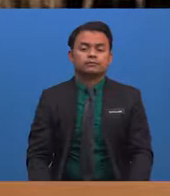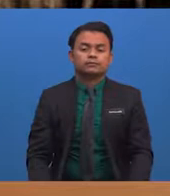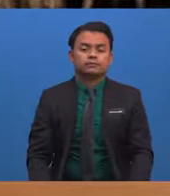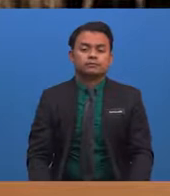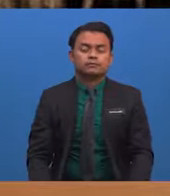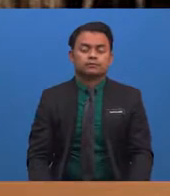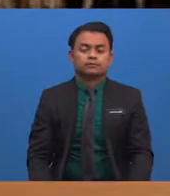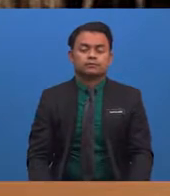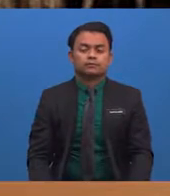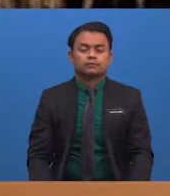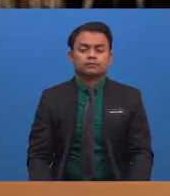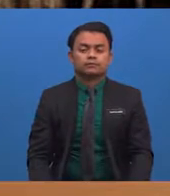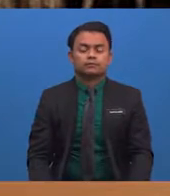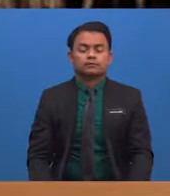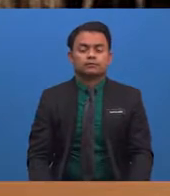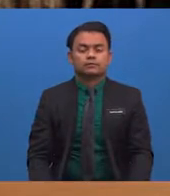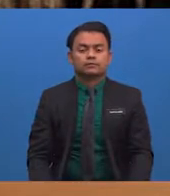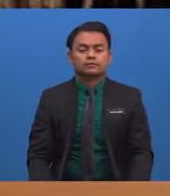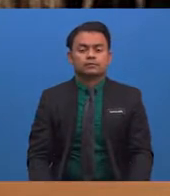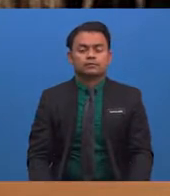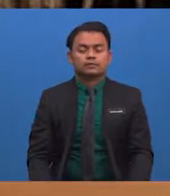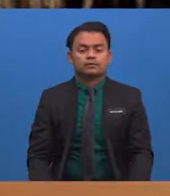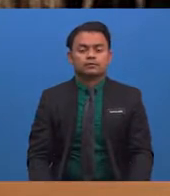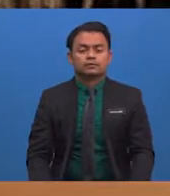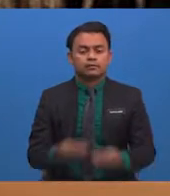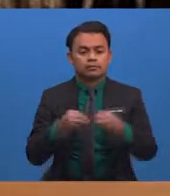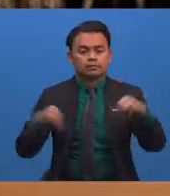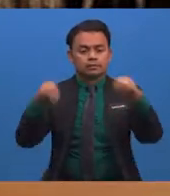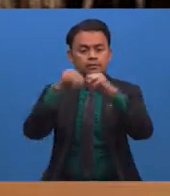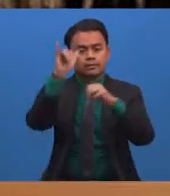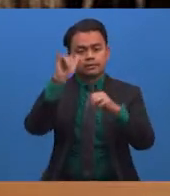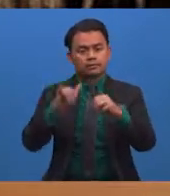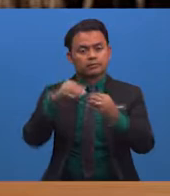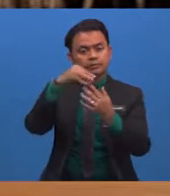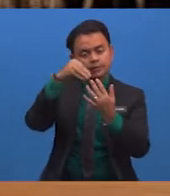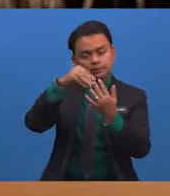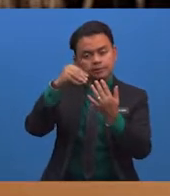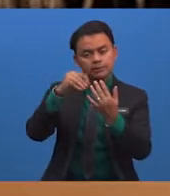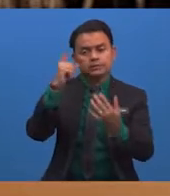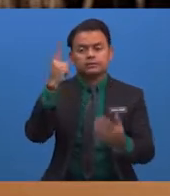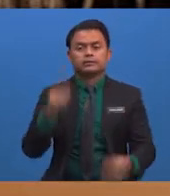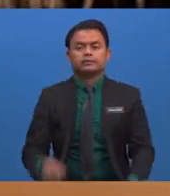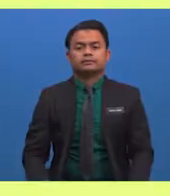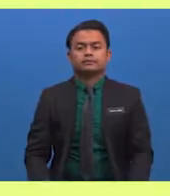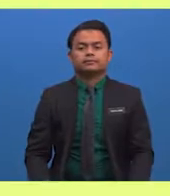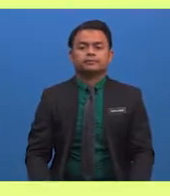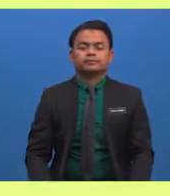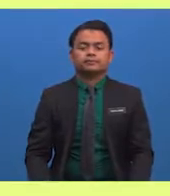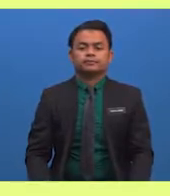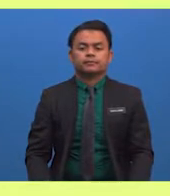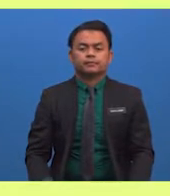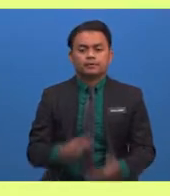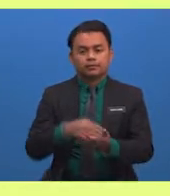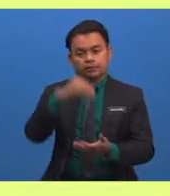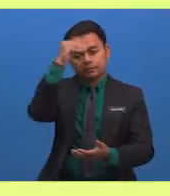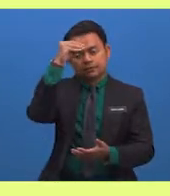pengajian ialah masjid di Basrah, Kufah, Masjid Al-Haram dan lain-lain. Pembelajaran